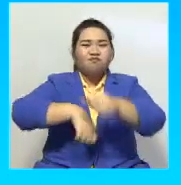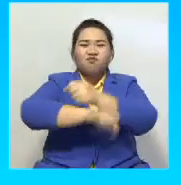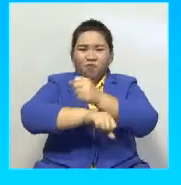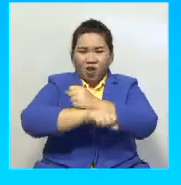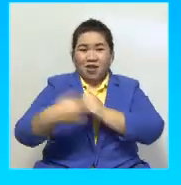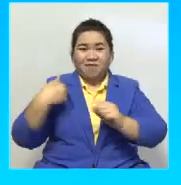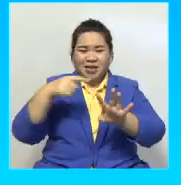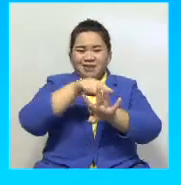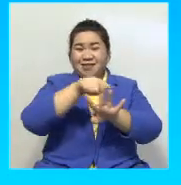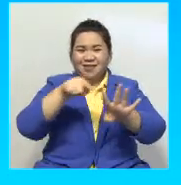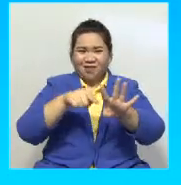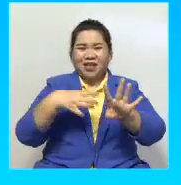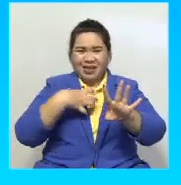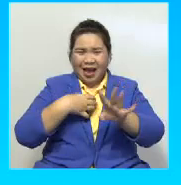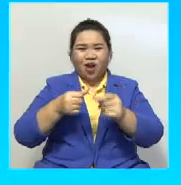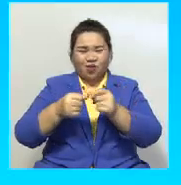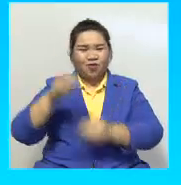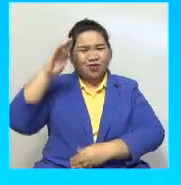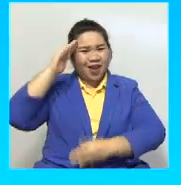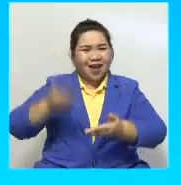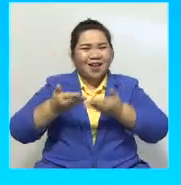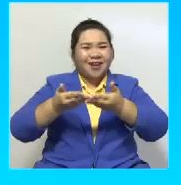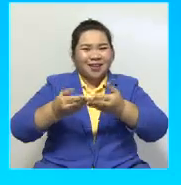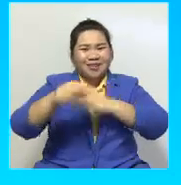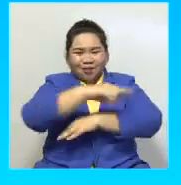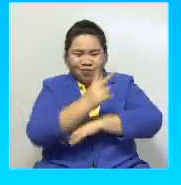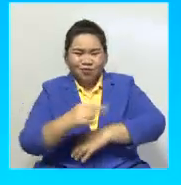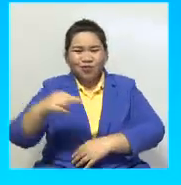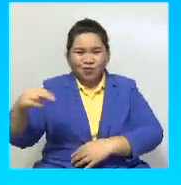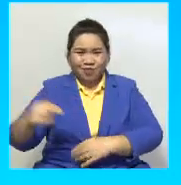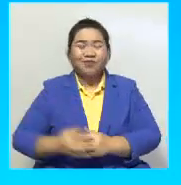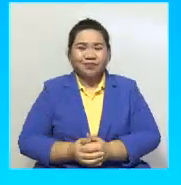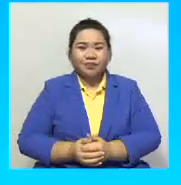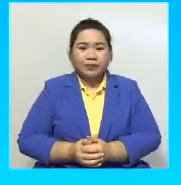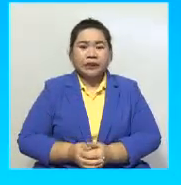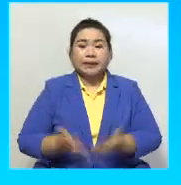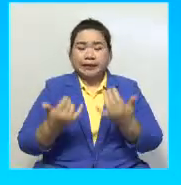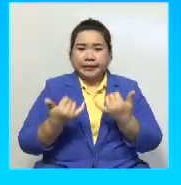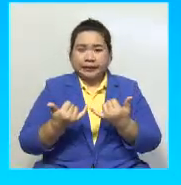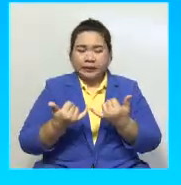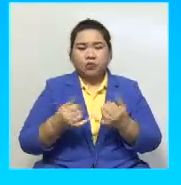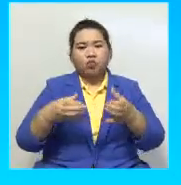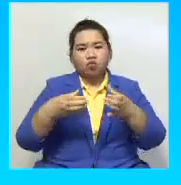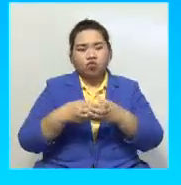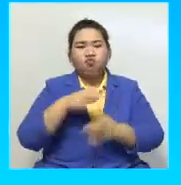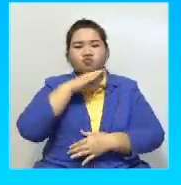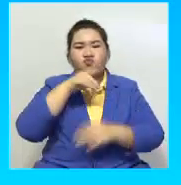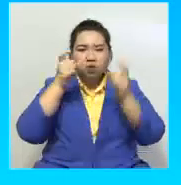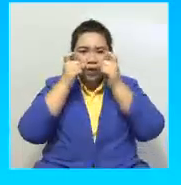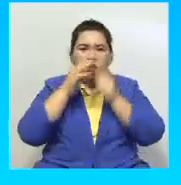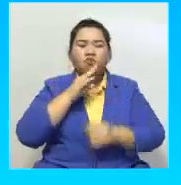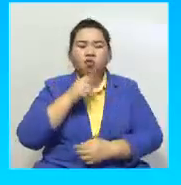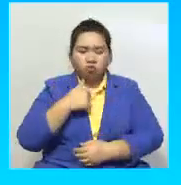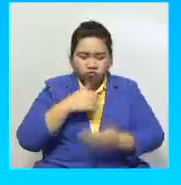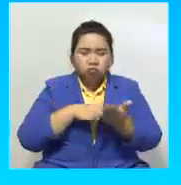ล้วก็มีอยู่4คนนะครับที่อยากจะอยู่หน่วยซีลด้วยแล้วก็ในช่วงท้ายสมาชิกหมูป่านะครับยังได้กล่าวขอโทษคุณพ่อคุณแม่ที่เป็น